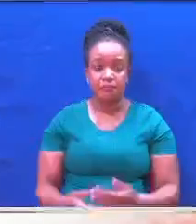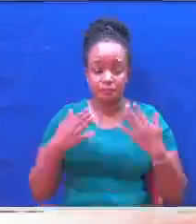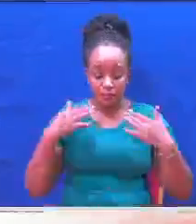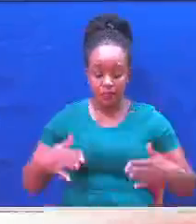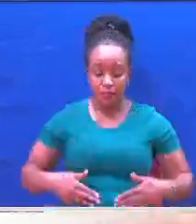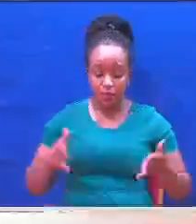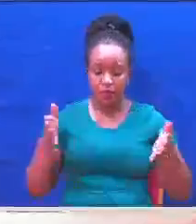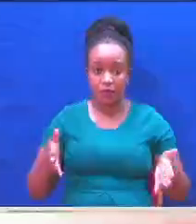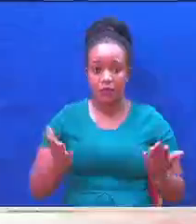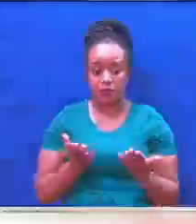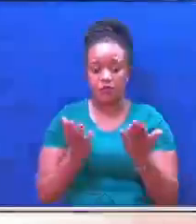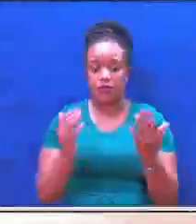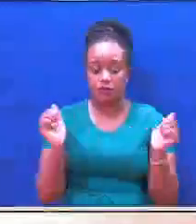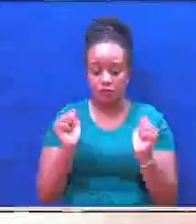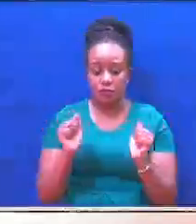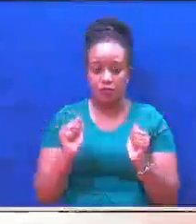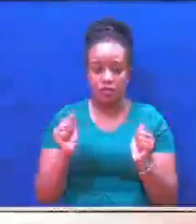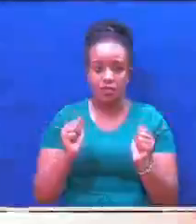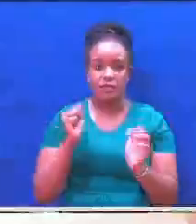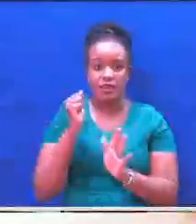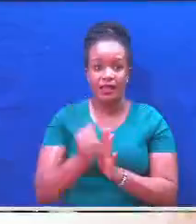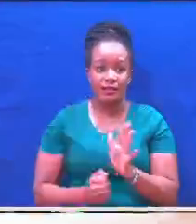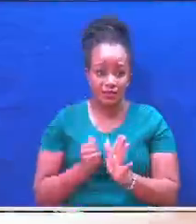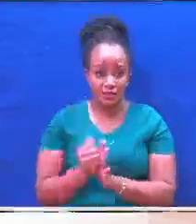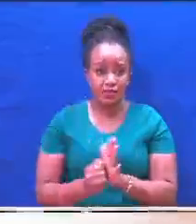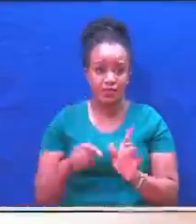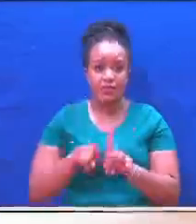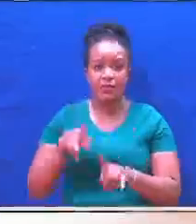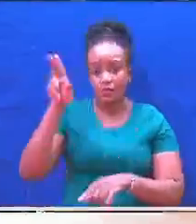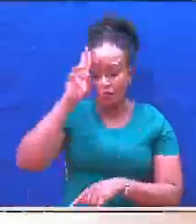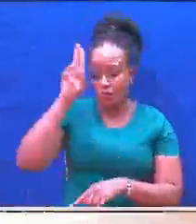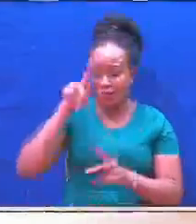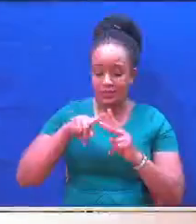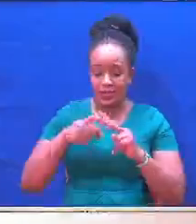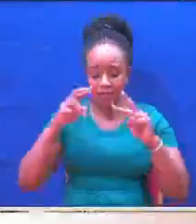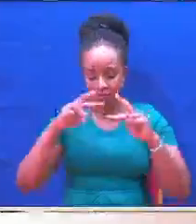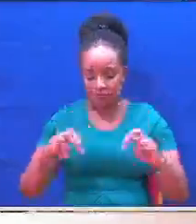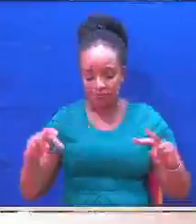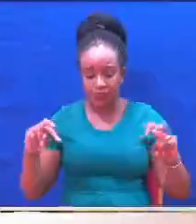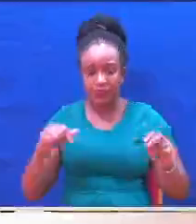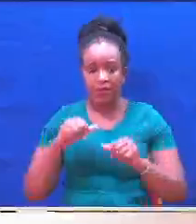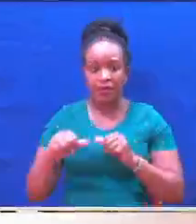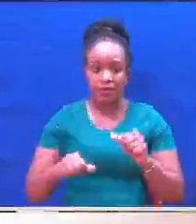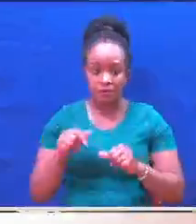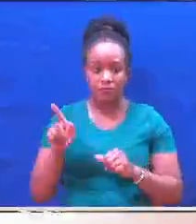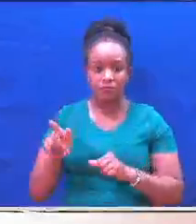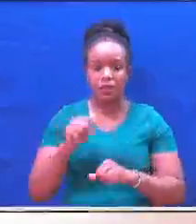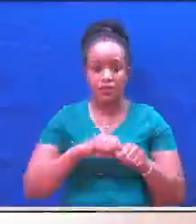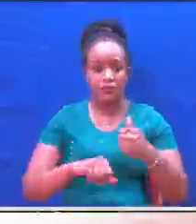kwenye makafani ya hospitali ya kaunti mjini Naivasha huku polisi wakianzisha uchunguzi kuhusu kisa hicho.